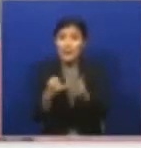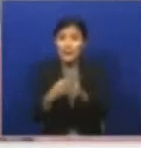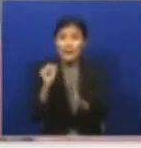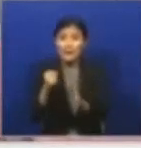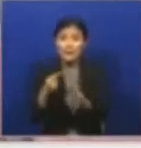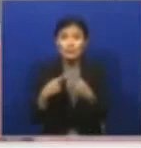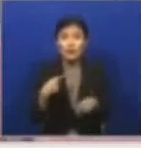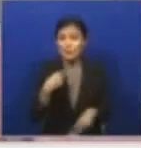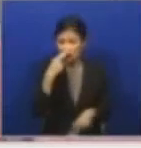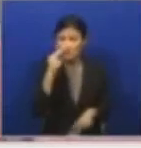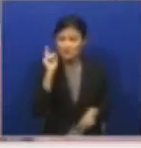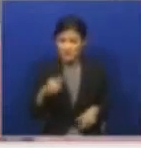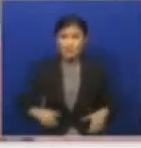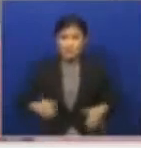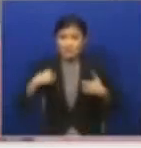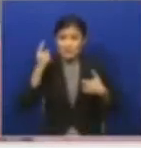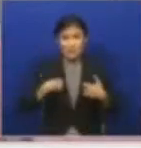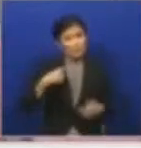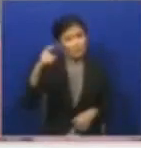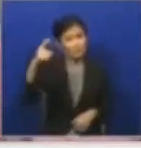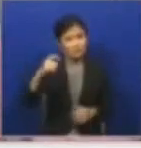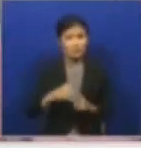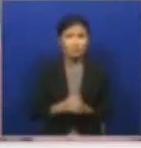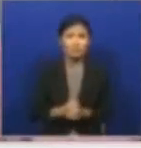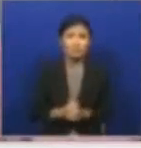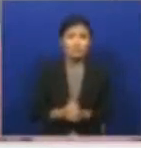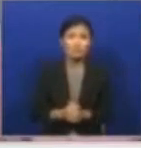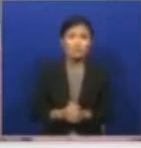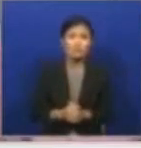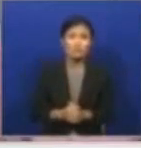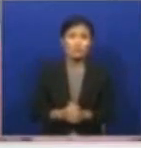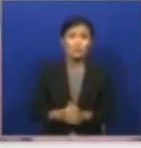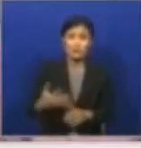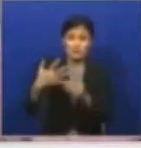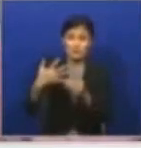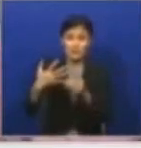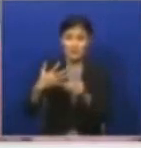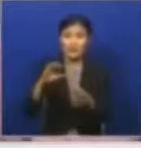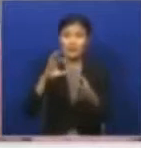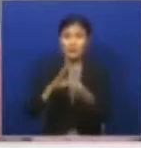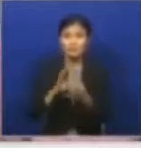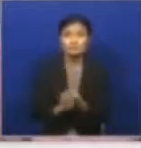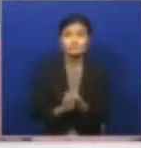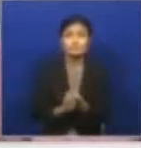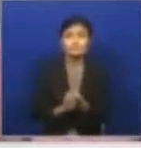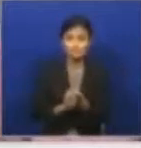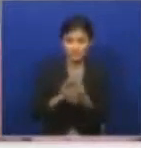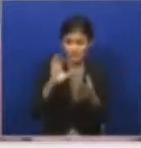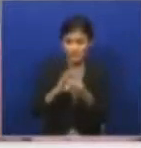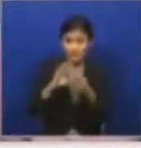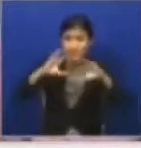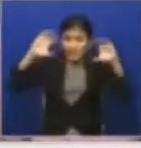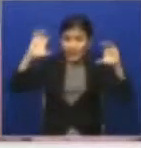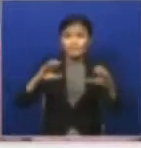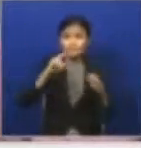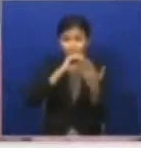ขึ้นท่านบอกว่าจะในวงเล็บ5เรื่องปรับปรุงบริหารราชการแผ่นดินท่านบ